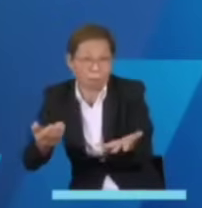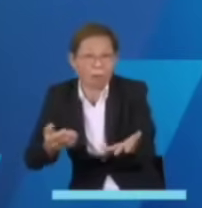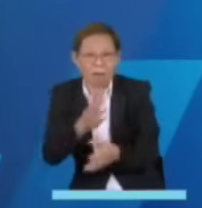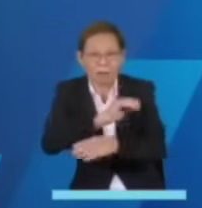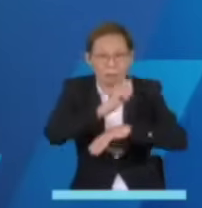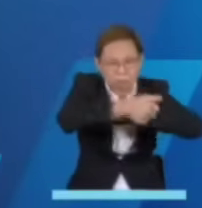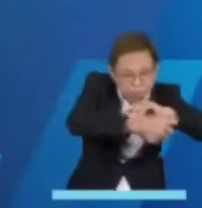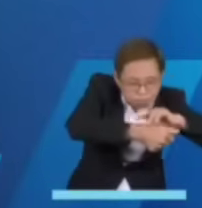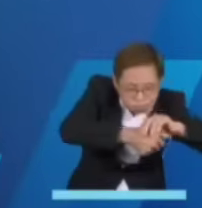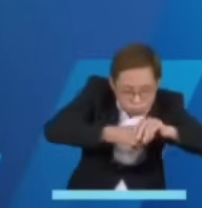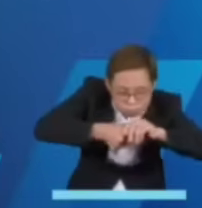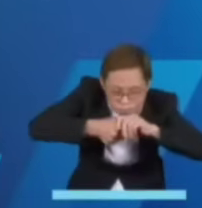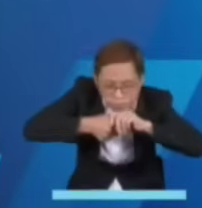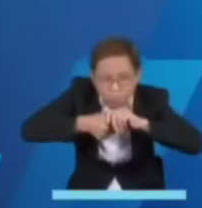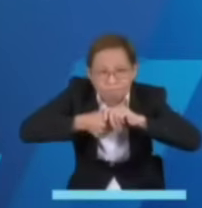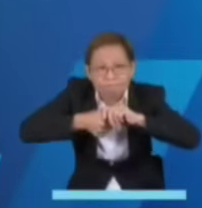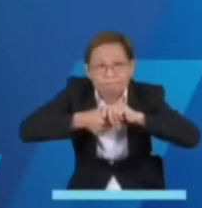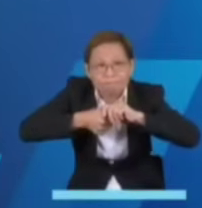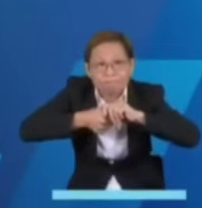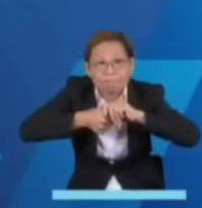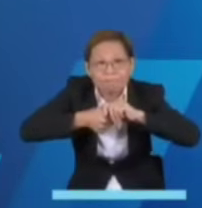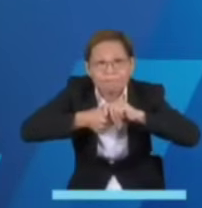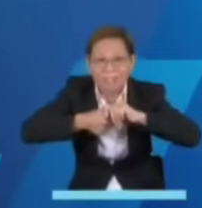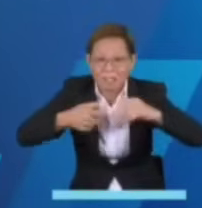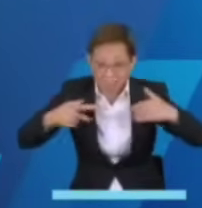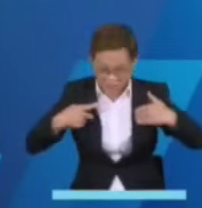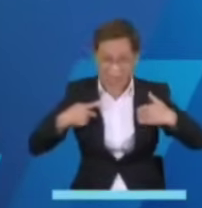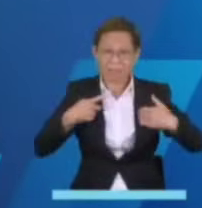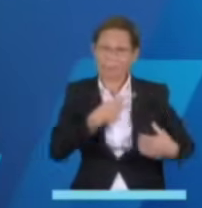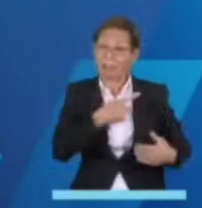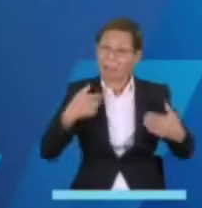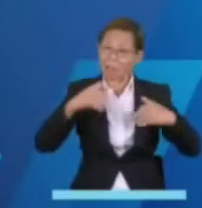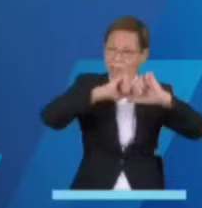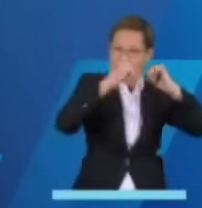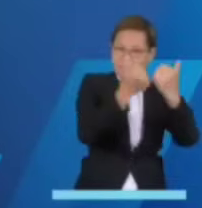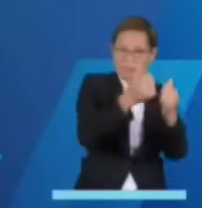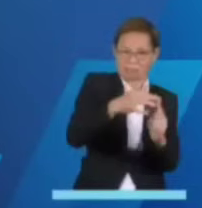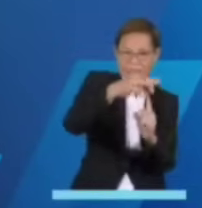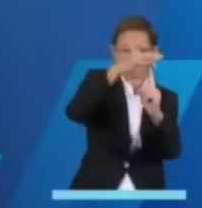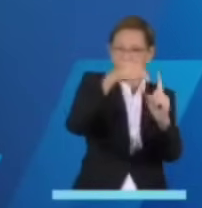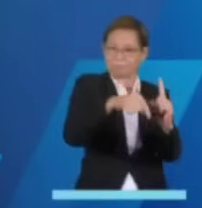Kemudian penyeludupan. Kerana sekarang kita ada agensi khas.